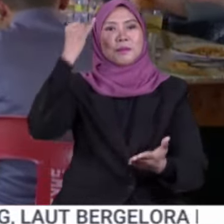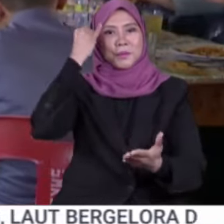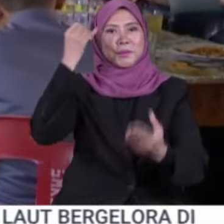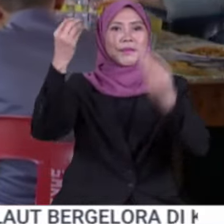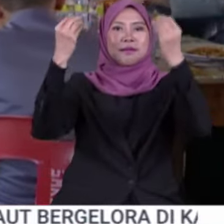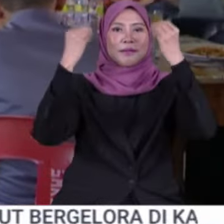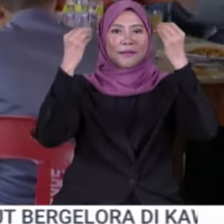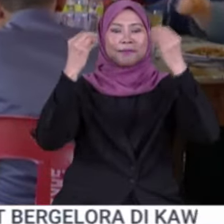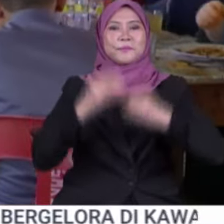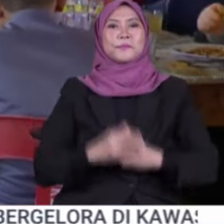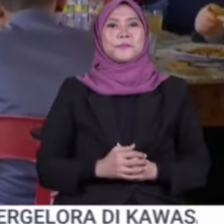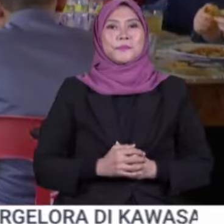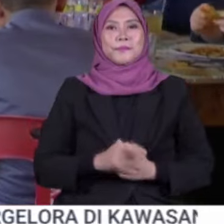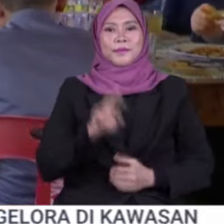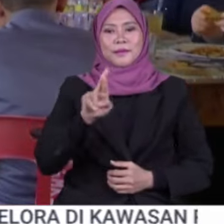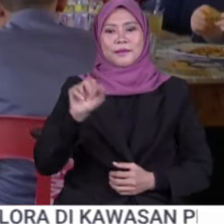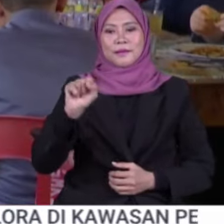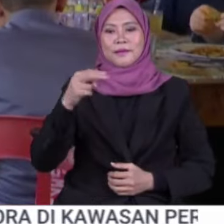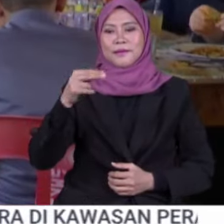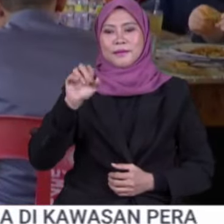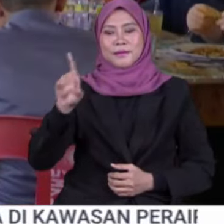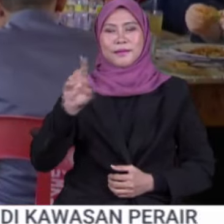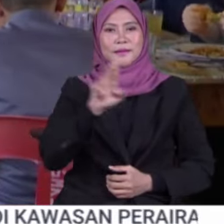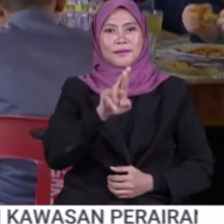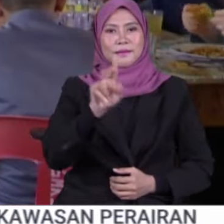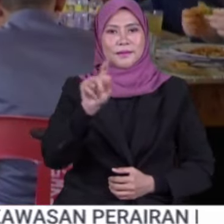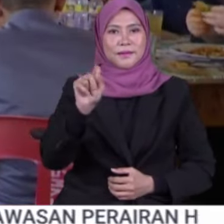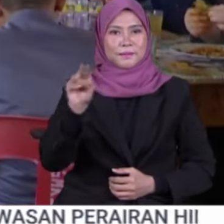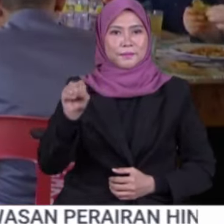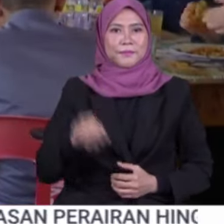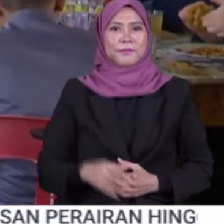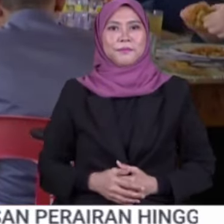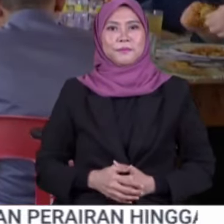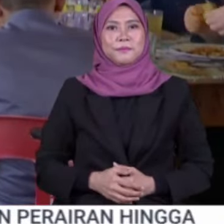dicurahkan. Rashid Jali, RTM.